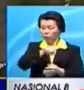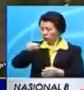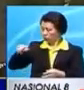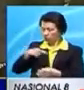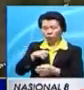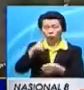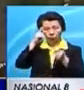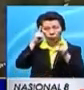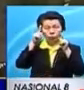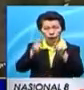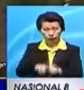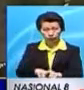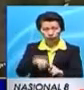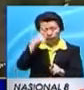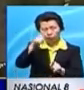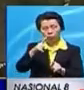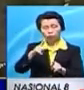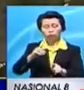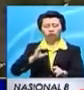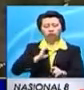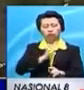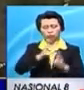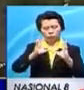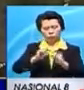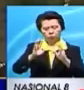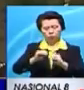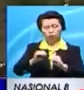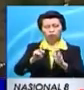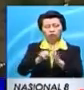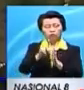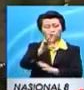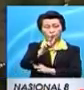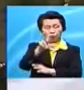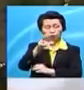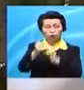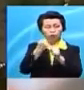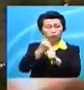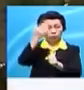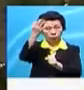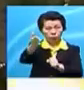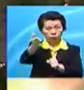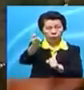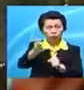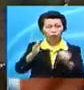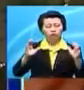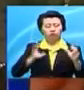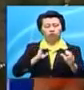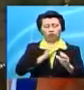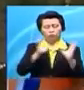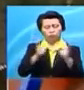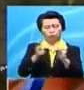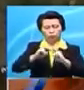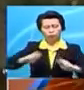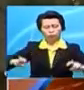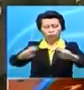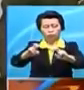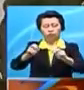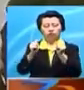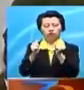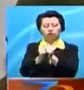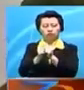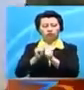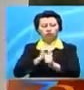untuk Kongres Tahunan ke-53 tahun depan merupakan Kongres Tahunan bersekali dengan